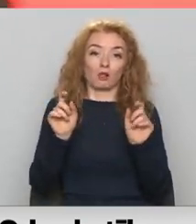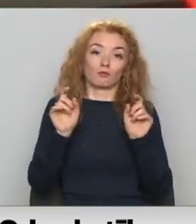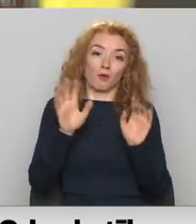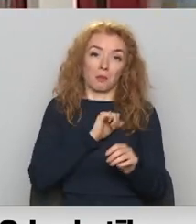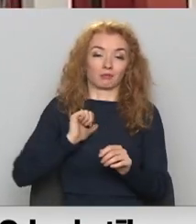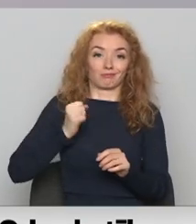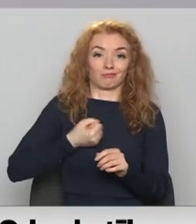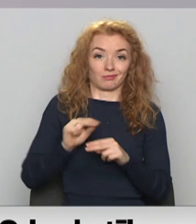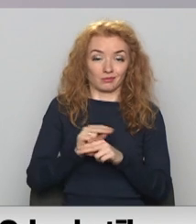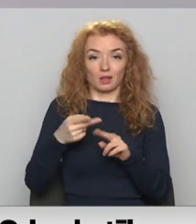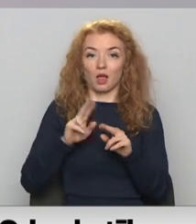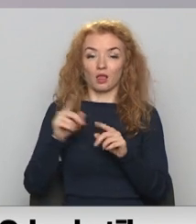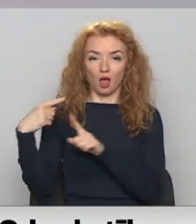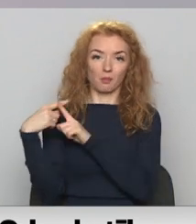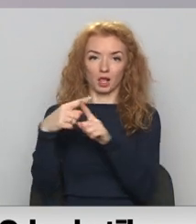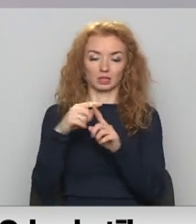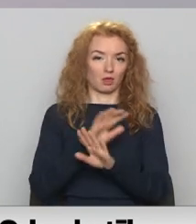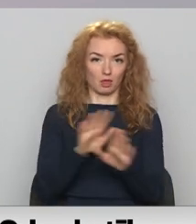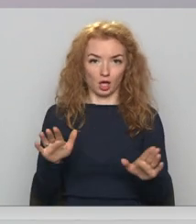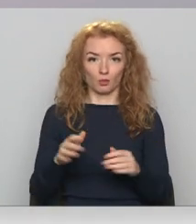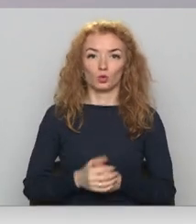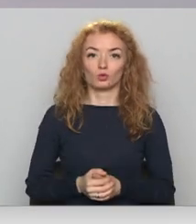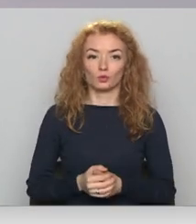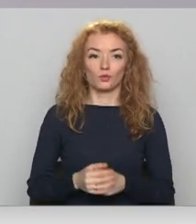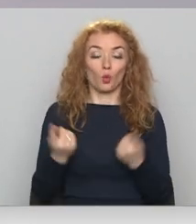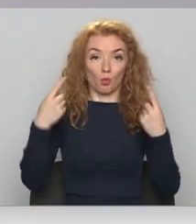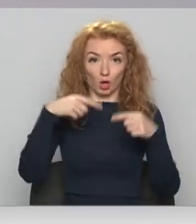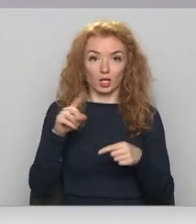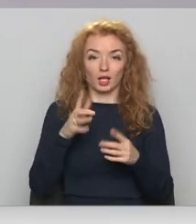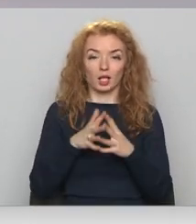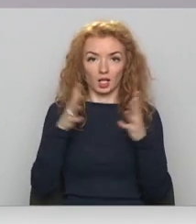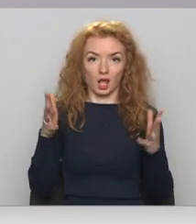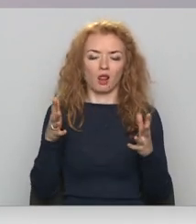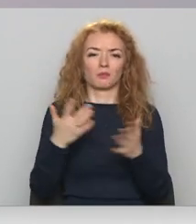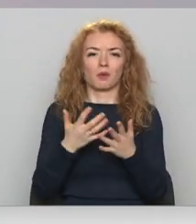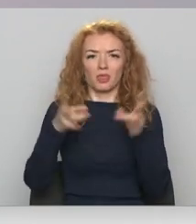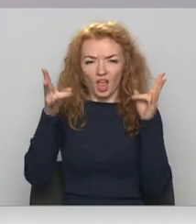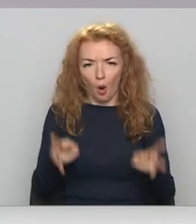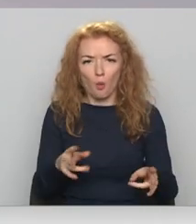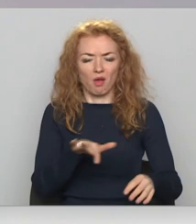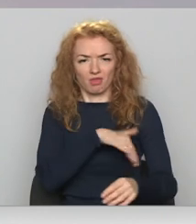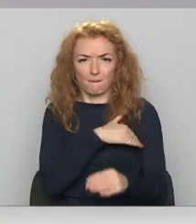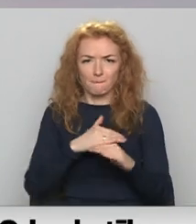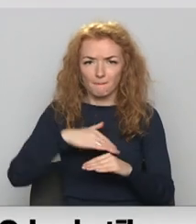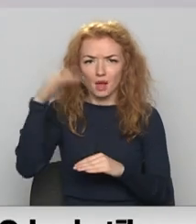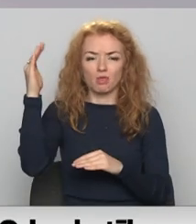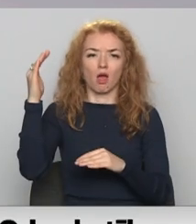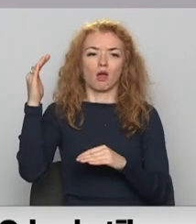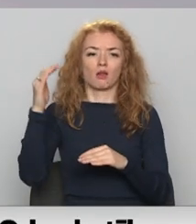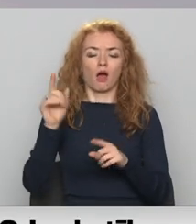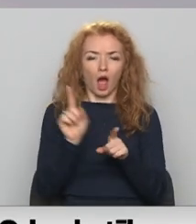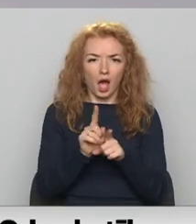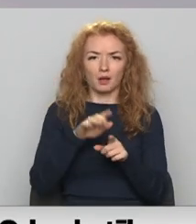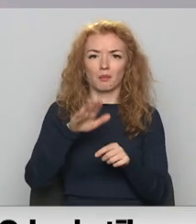Šeit pirmām kārtām ir, teiksim, sitiens pa traumām, temperatūrām, druģiem un hipertenzijām. Pie